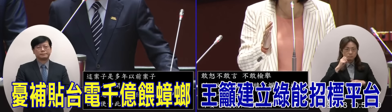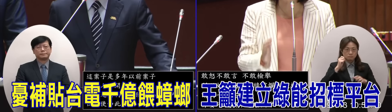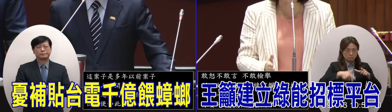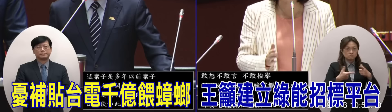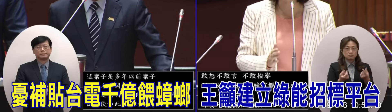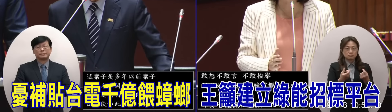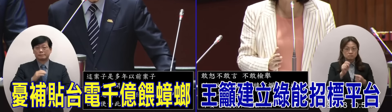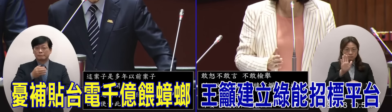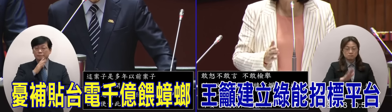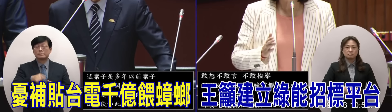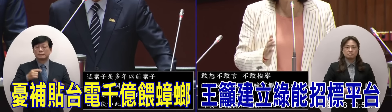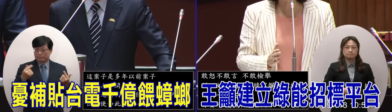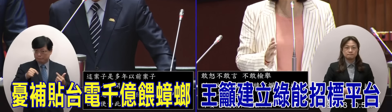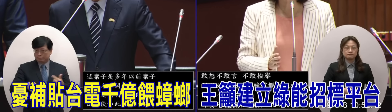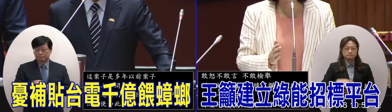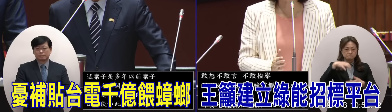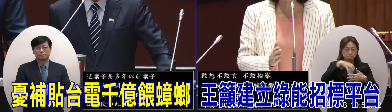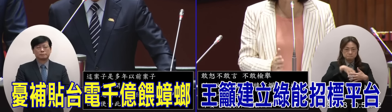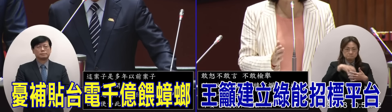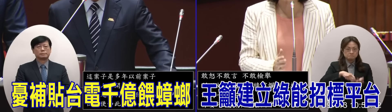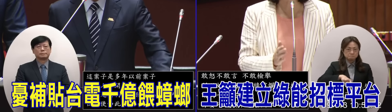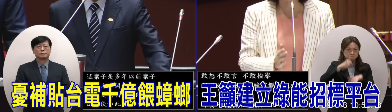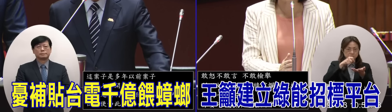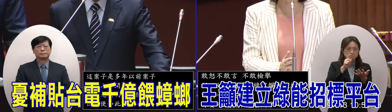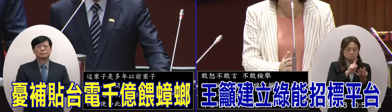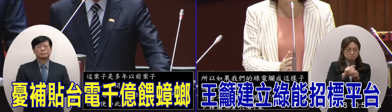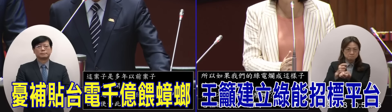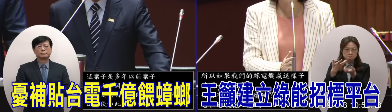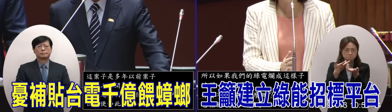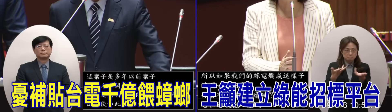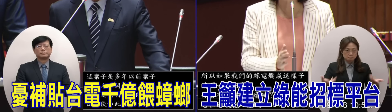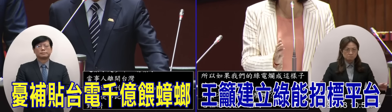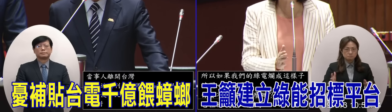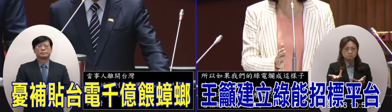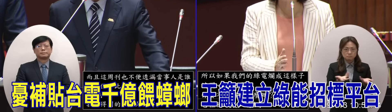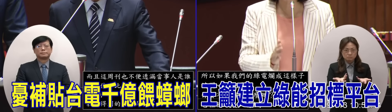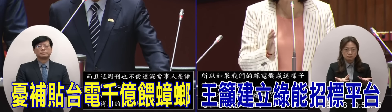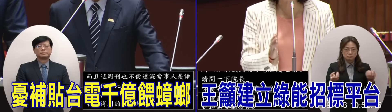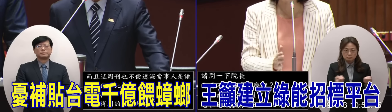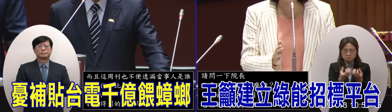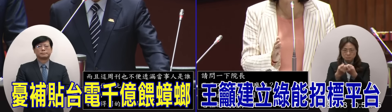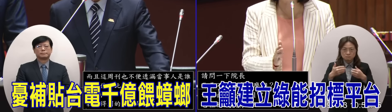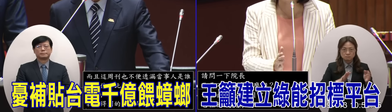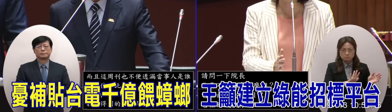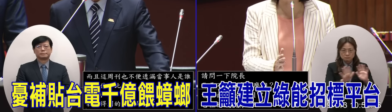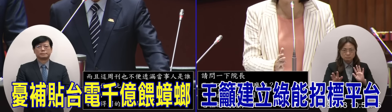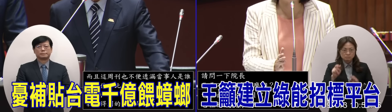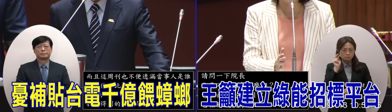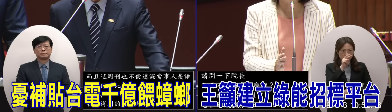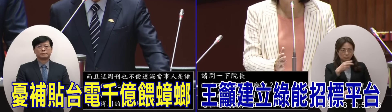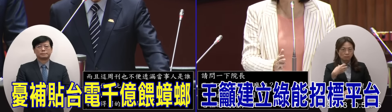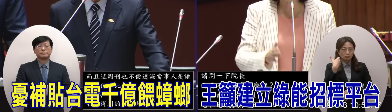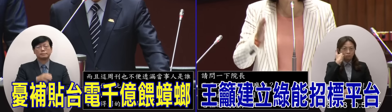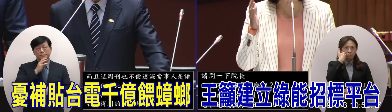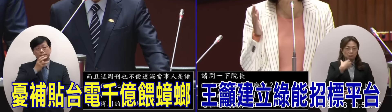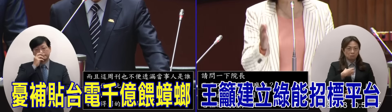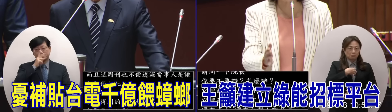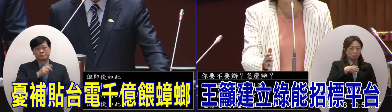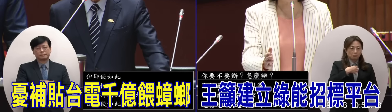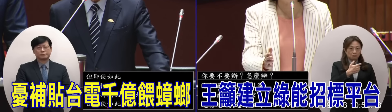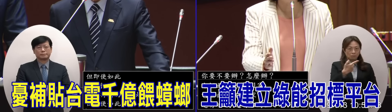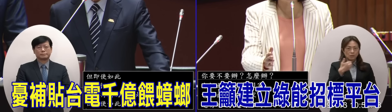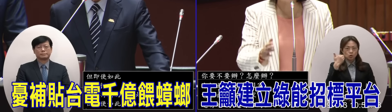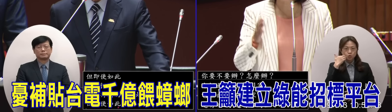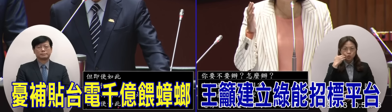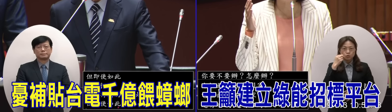上市公司。 但即使如此啊， 里面提到的案情啊，真的让人觉得很惊悚啊。 是的，没错。 只要来做